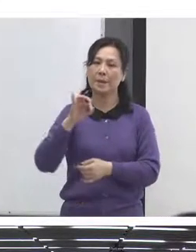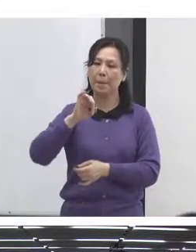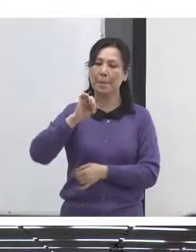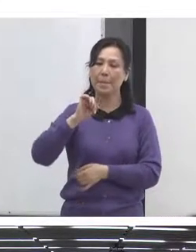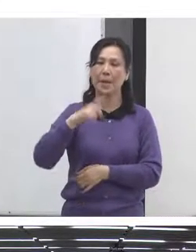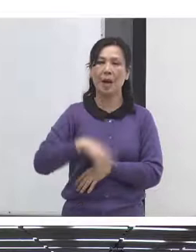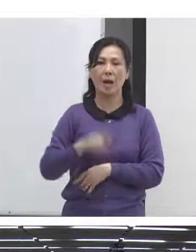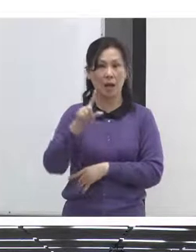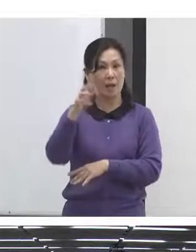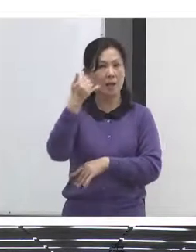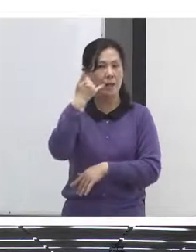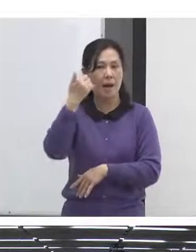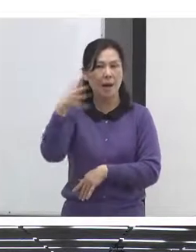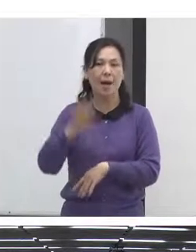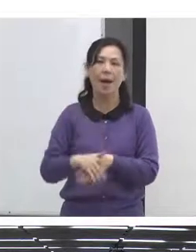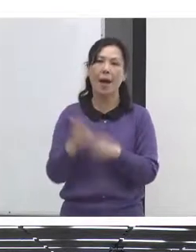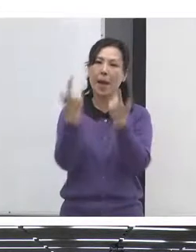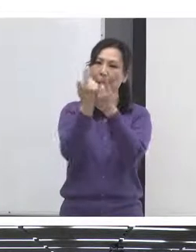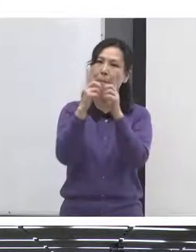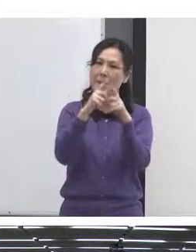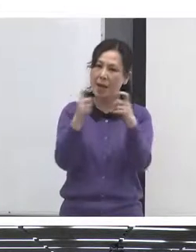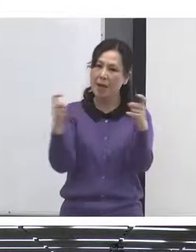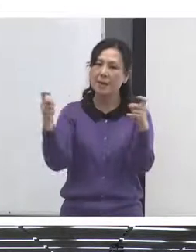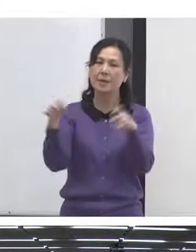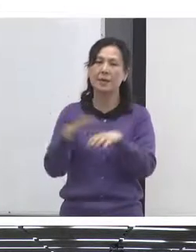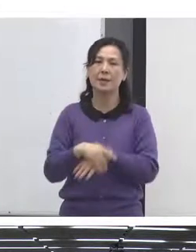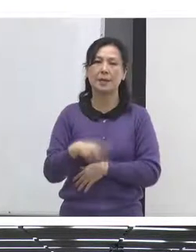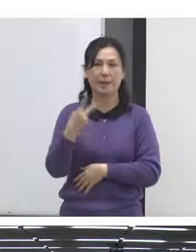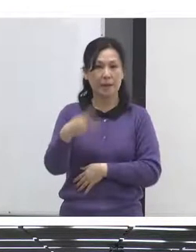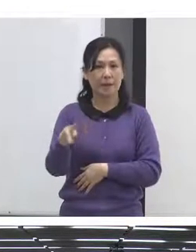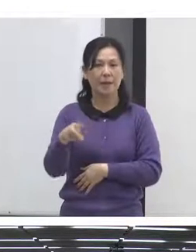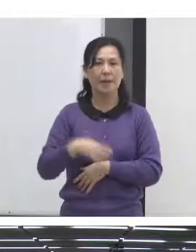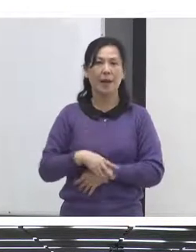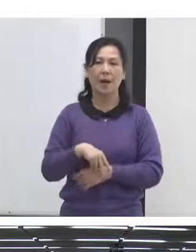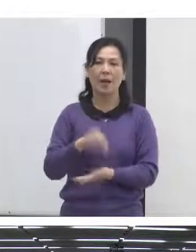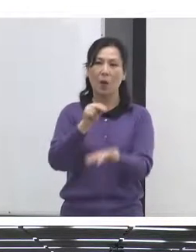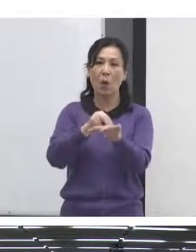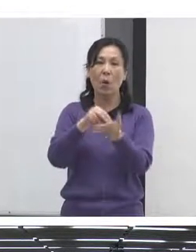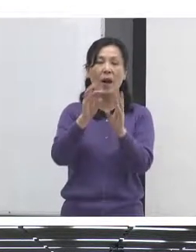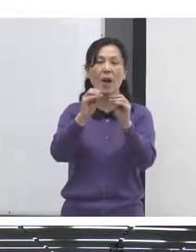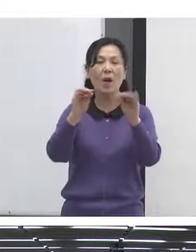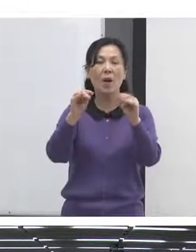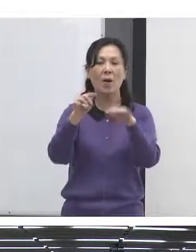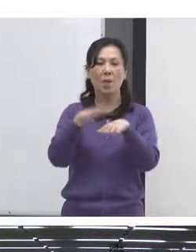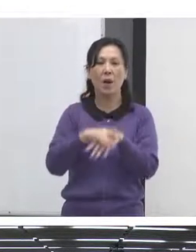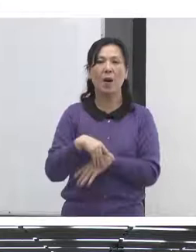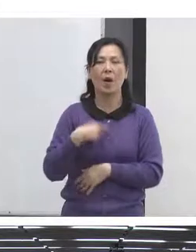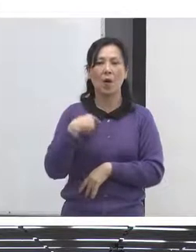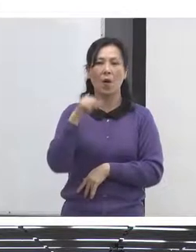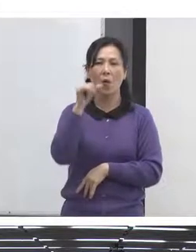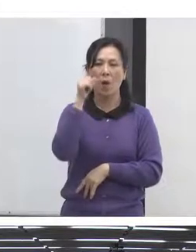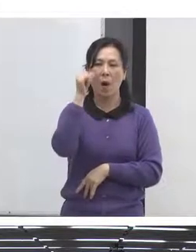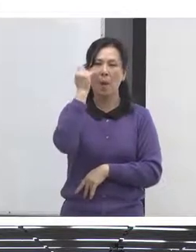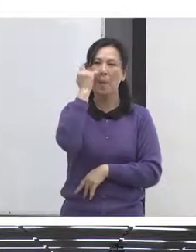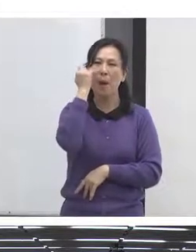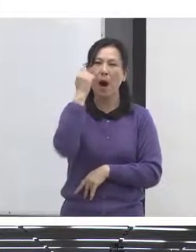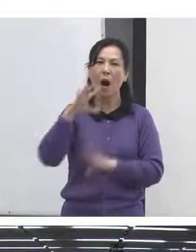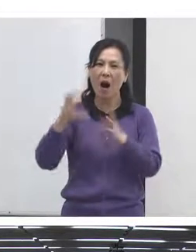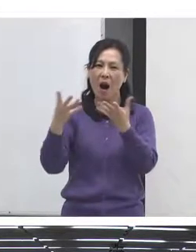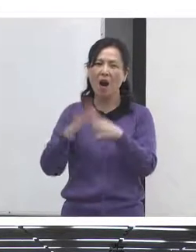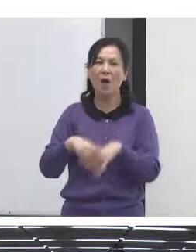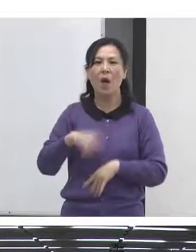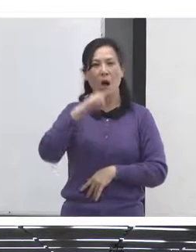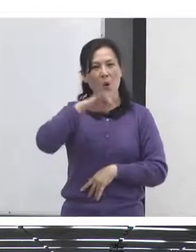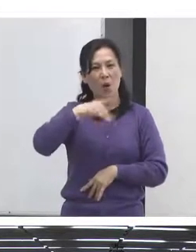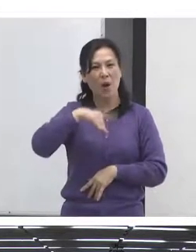上海、北京，然后那么还有印尼，然后柬埔寨、越南泰国这